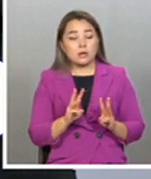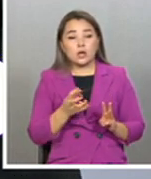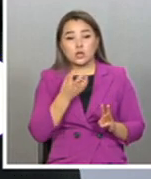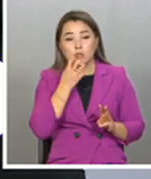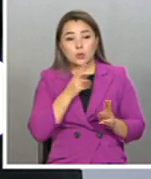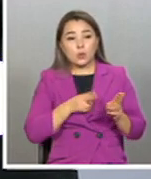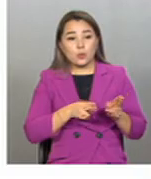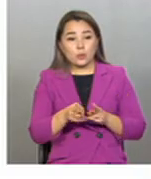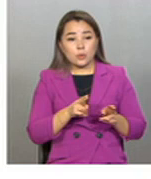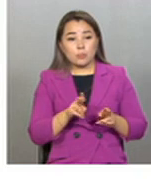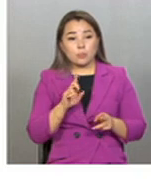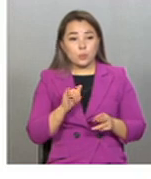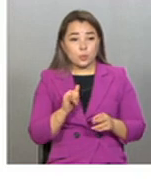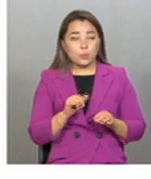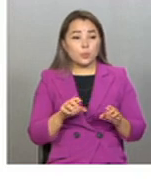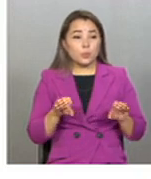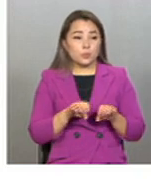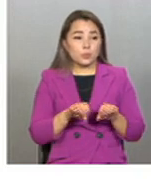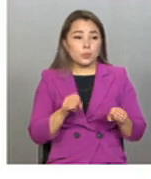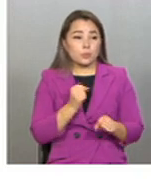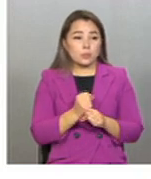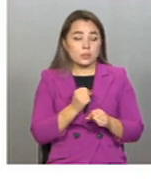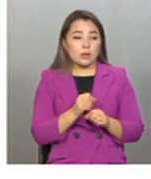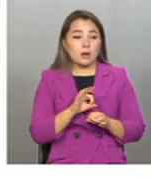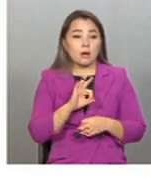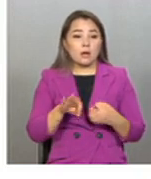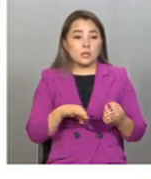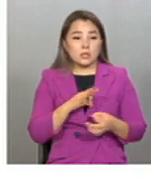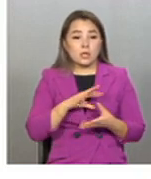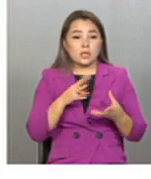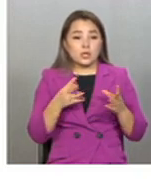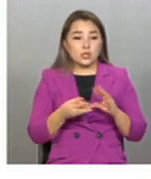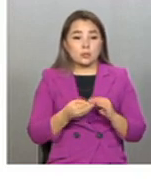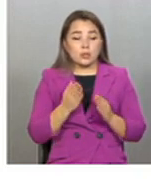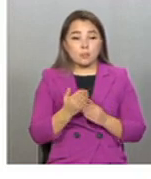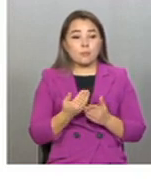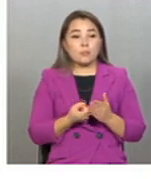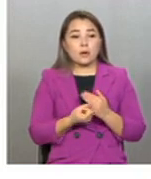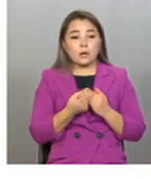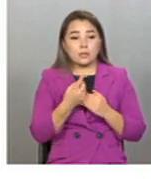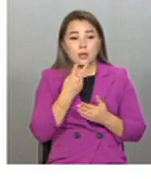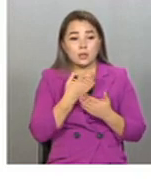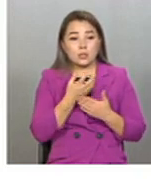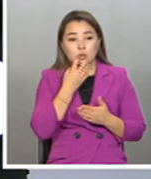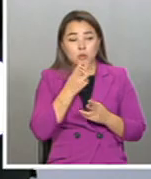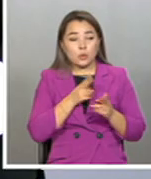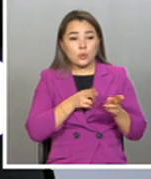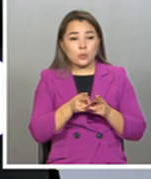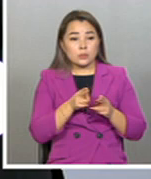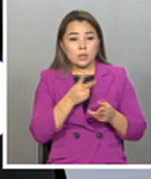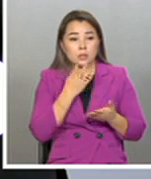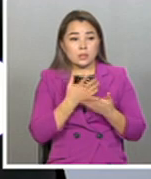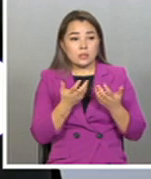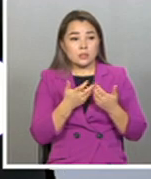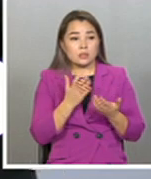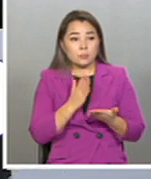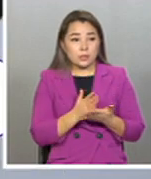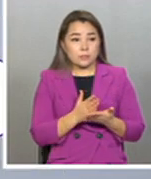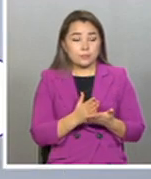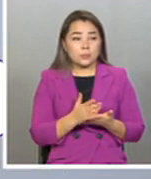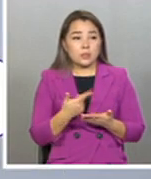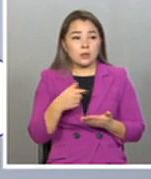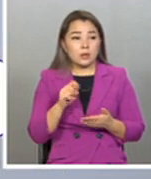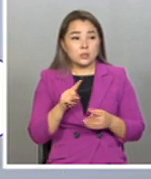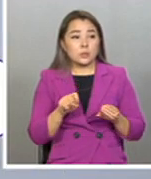бұл турбиналарының артықшылықтарының нәтижесінде пайда болған жылулық қозғалтқыш болып есептеледі. Газ